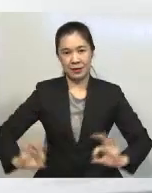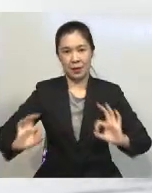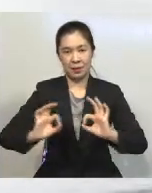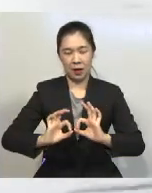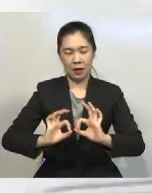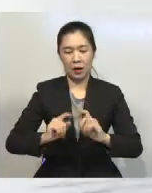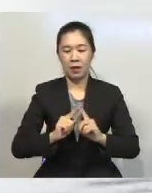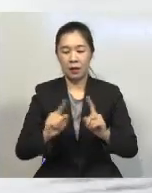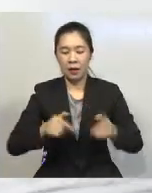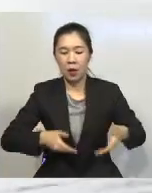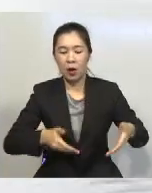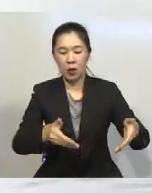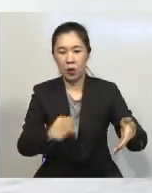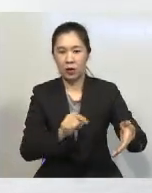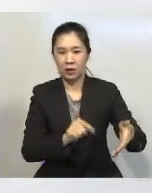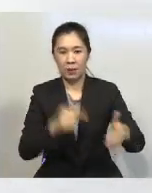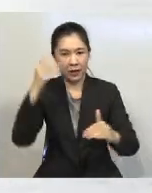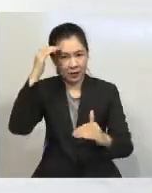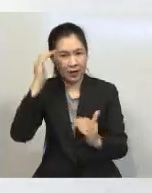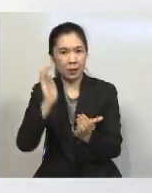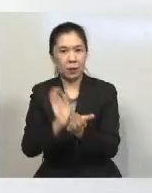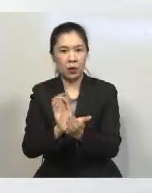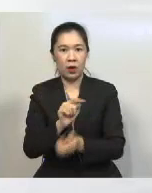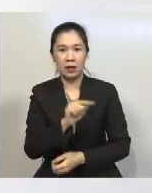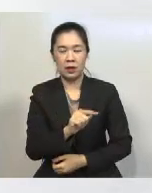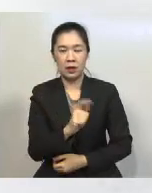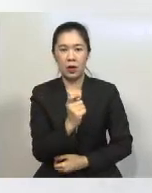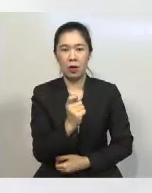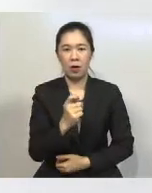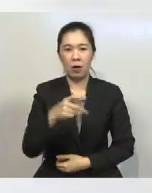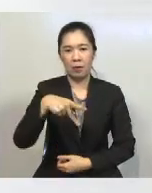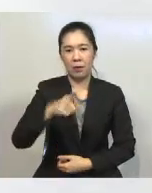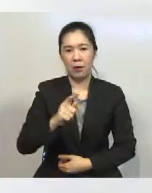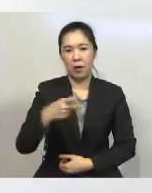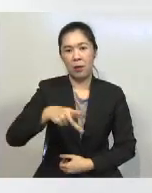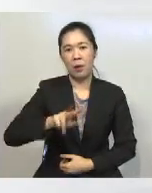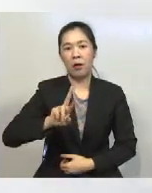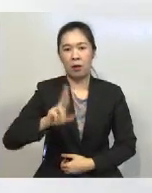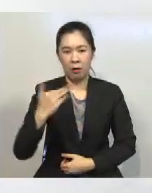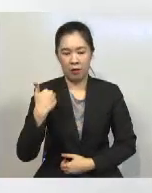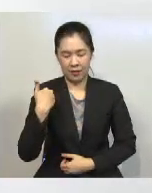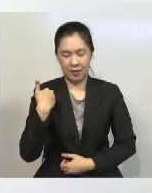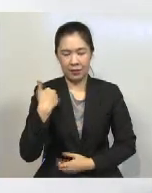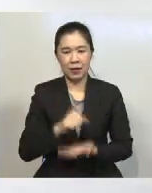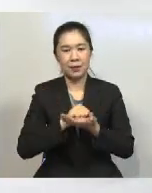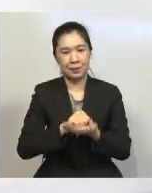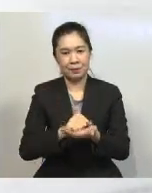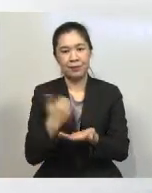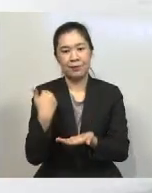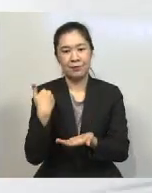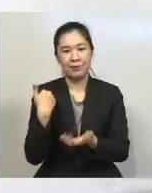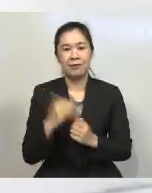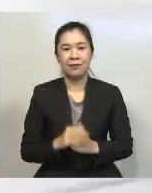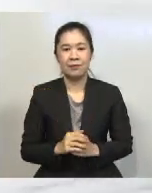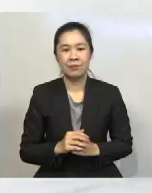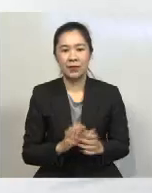นหนทางนี่ก็จะมีทางเจ้าที่ตำรวจและก็ทางอปพ.ร.นะครับอำนวยความสะดวกในการบอกเส้นทางสัญจรไปมาระหว่างเชื่อมระหว่